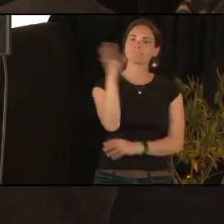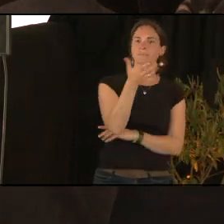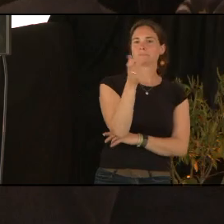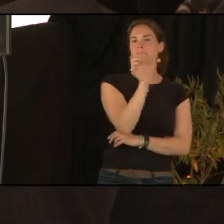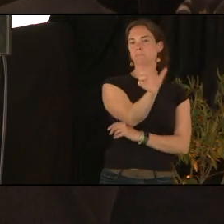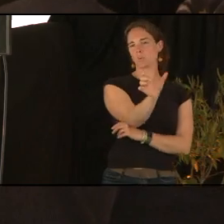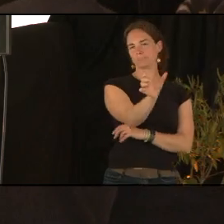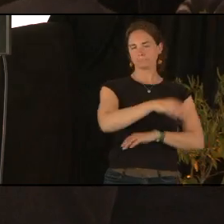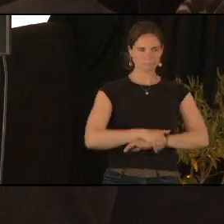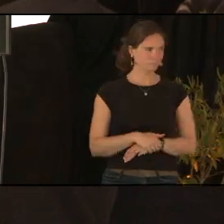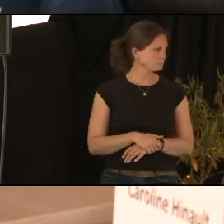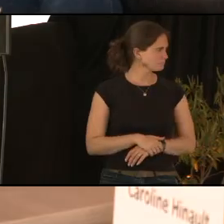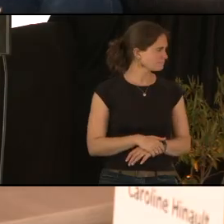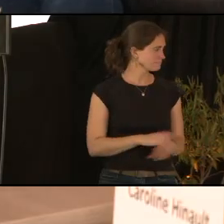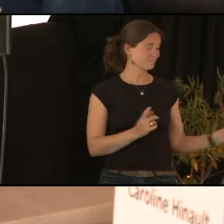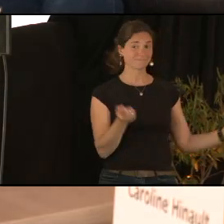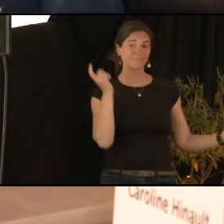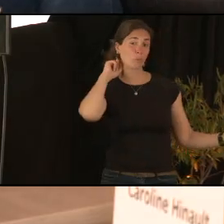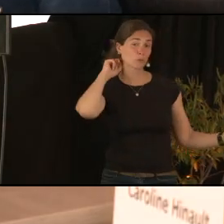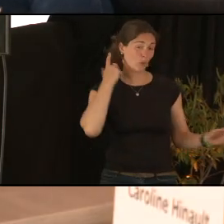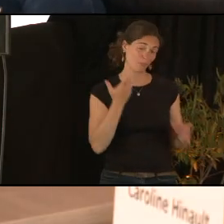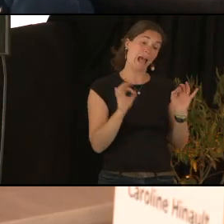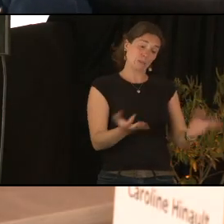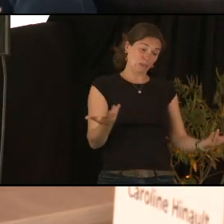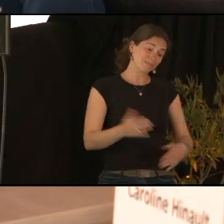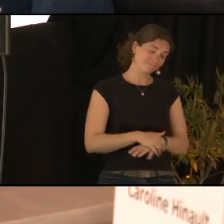forme. Voilà. À l'inconscient des écrivains.